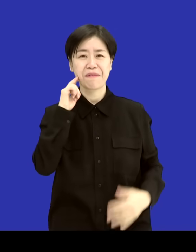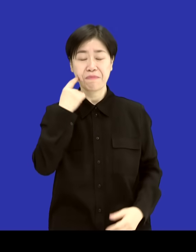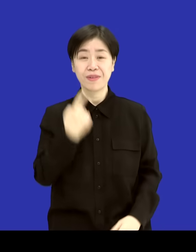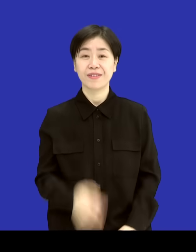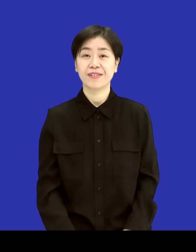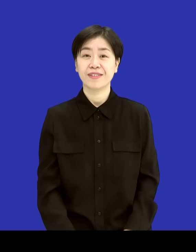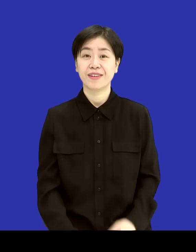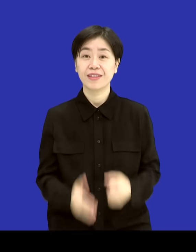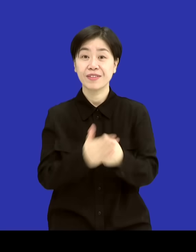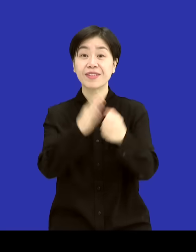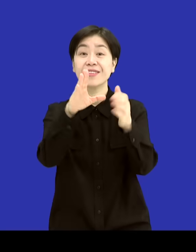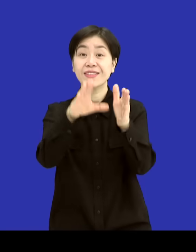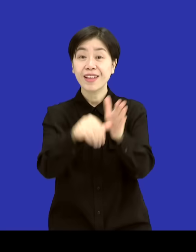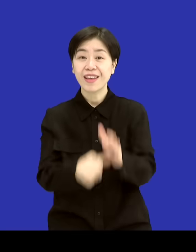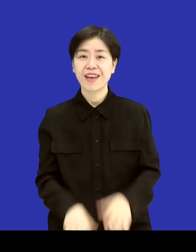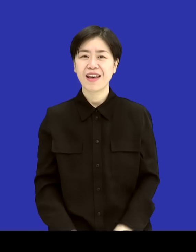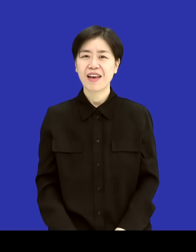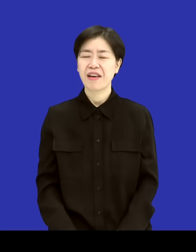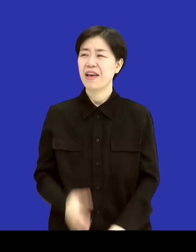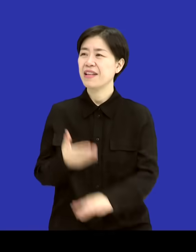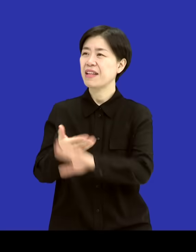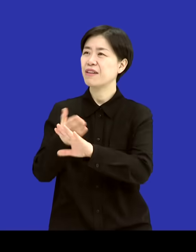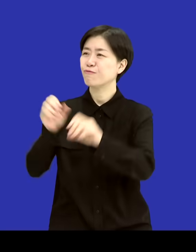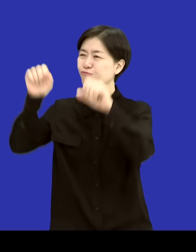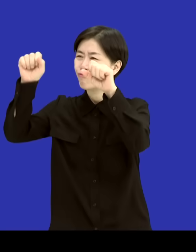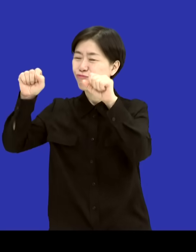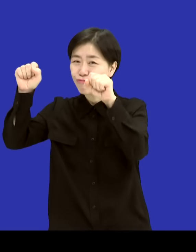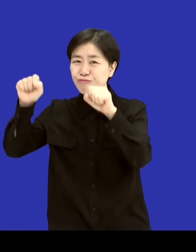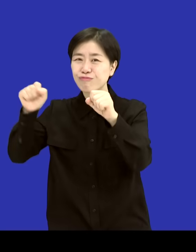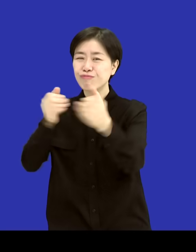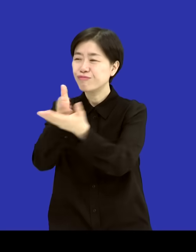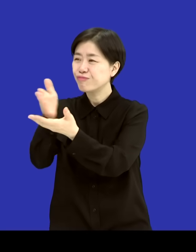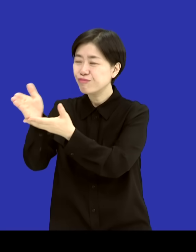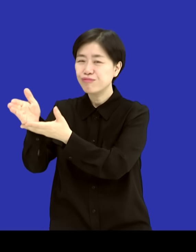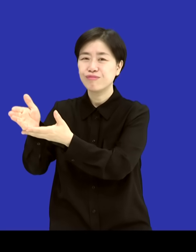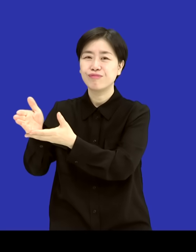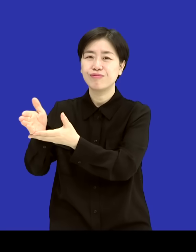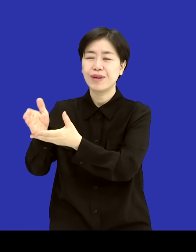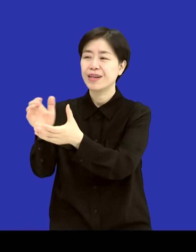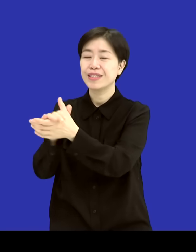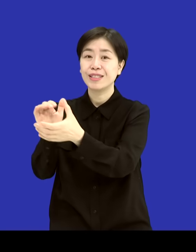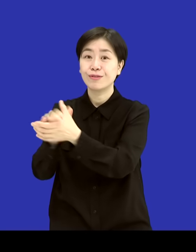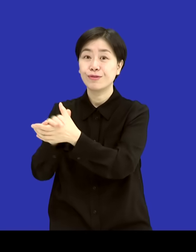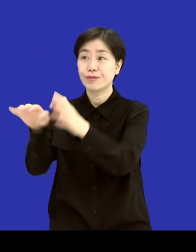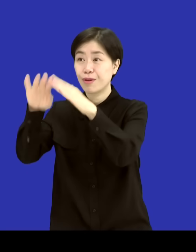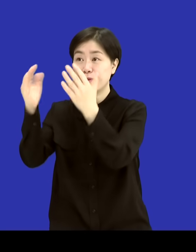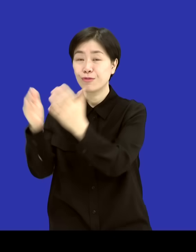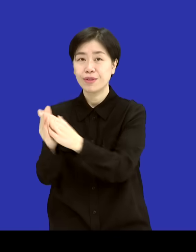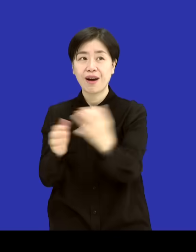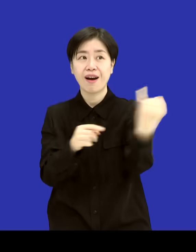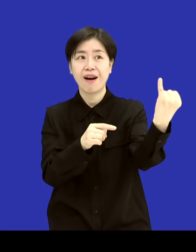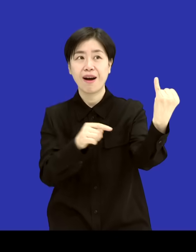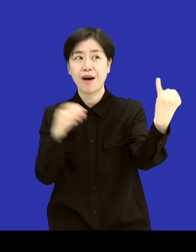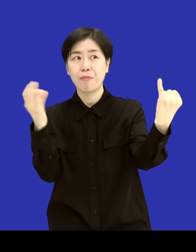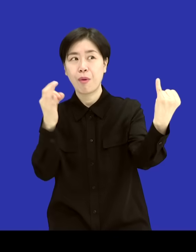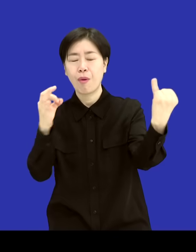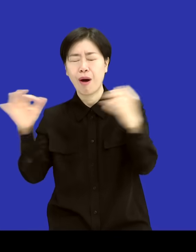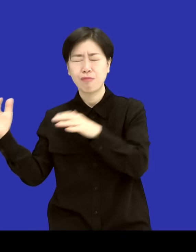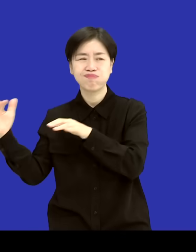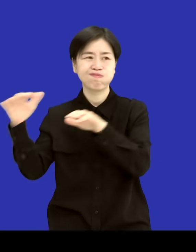그래서 그때 마침 이제 뭐 농구부, 미식축구부 뭐 있던 그런 친구들이 다 그 남성 중창단